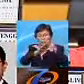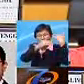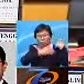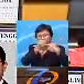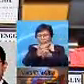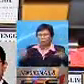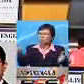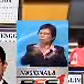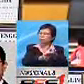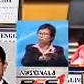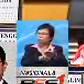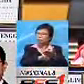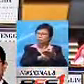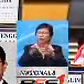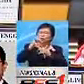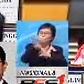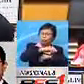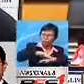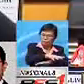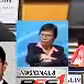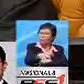menyediakan laporan sosial impak